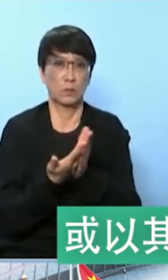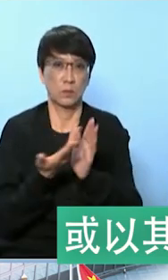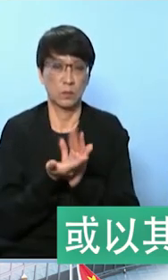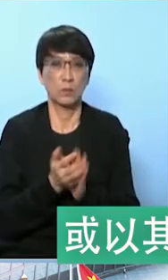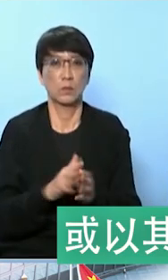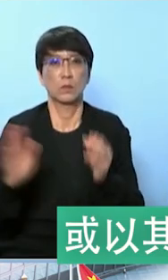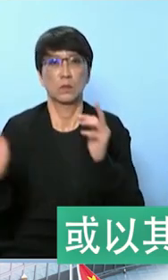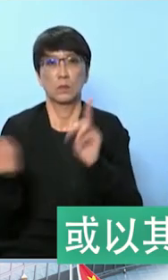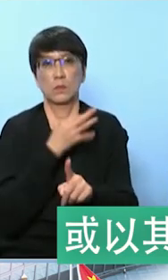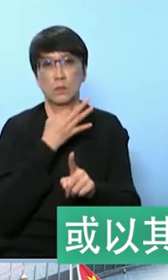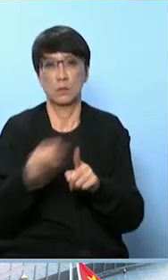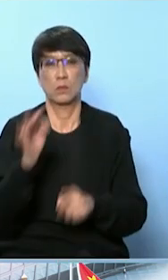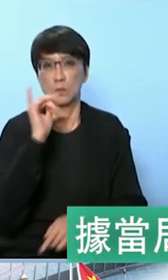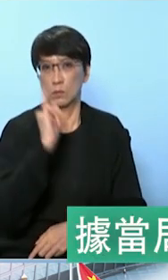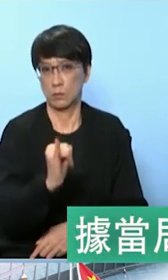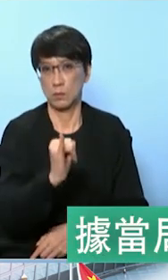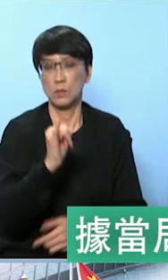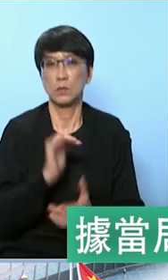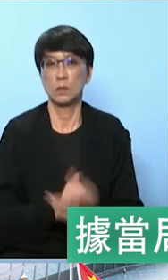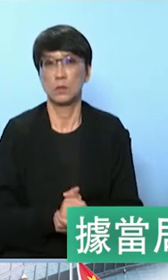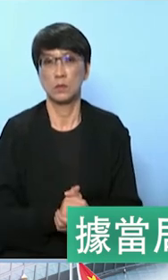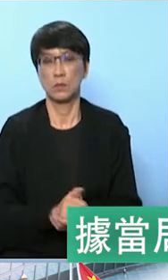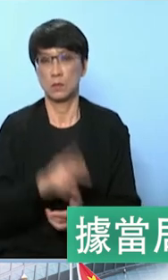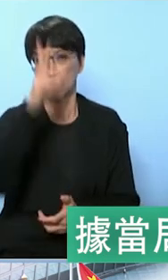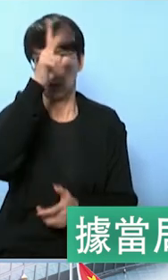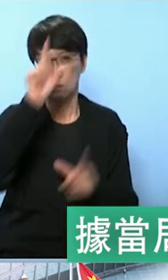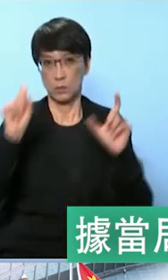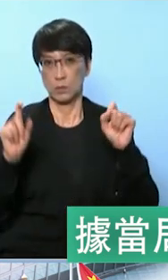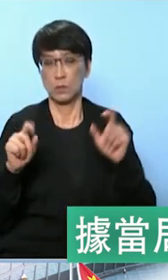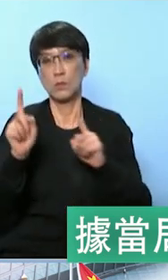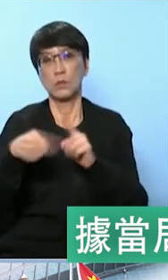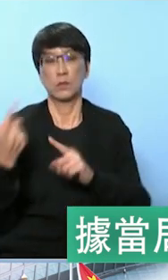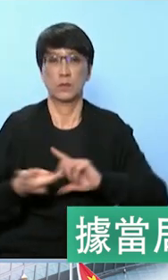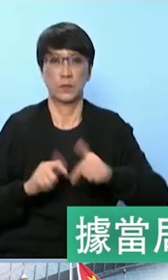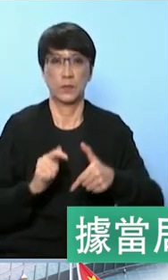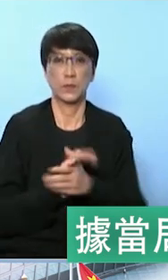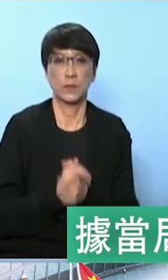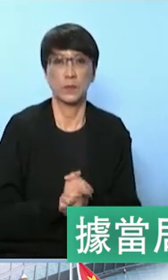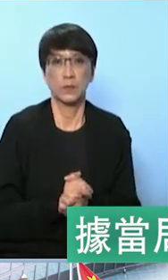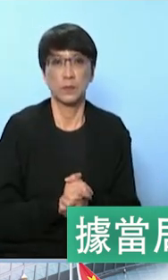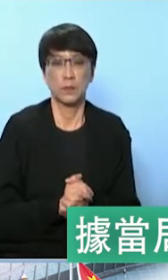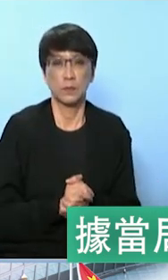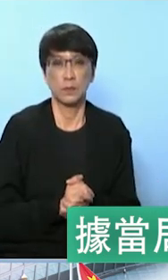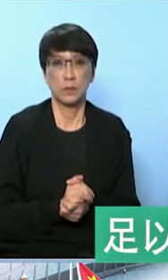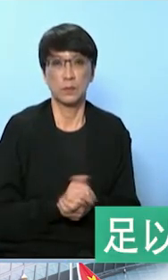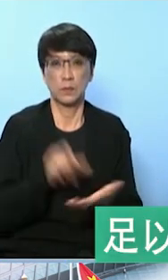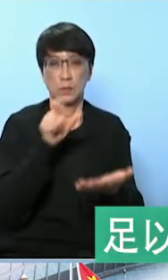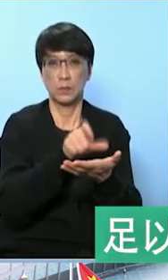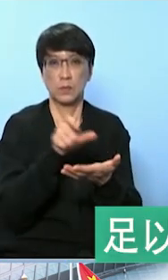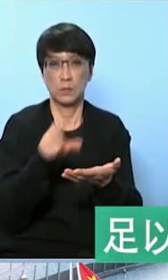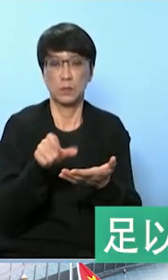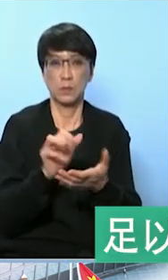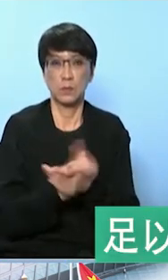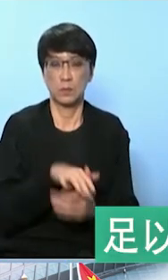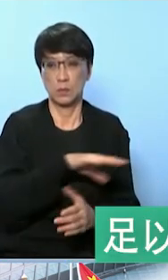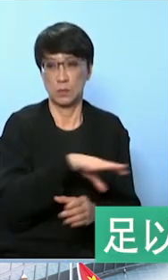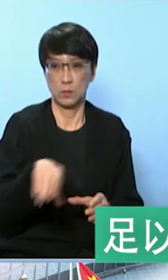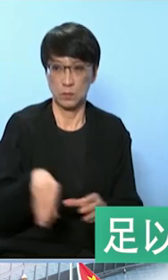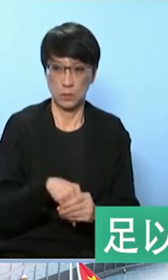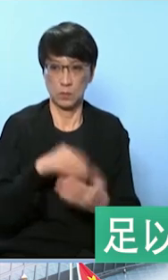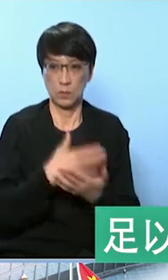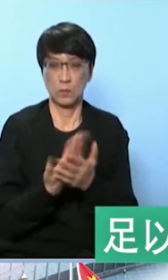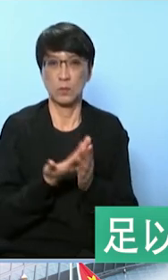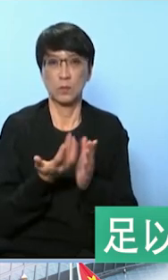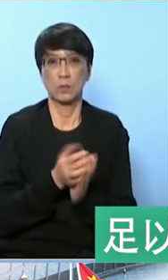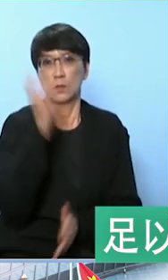即屬犯罪。據當局解釋，以其他方式只一用詞語是足以涵蓋任何侮